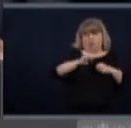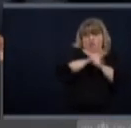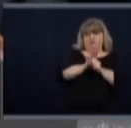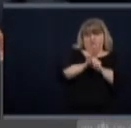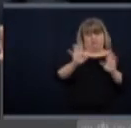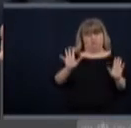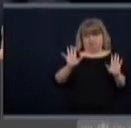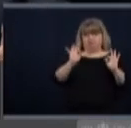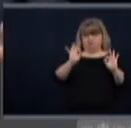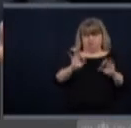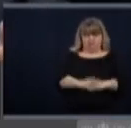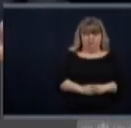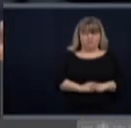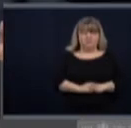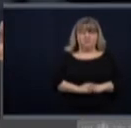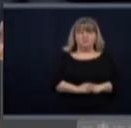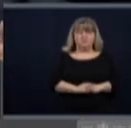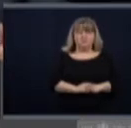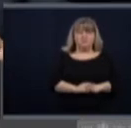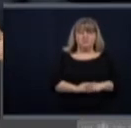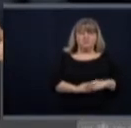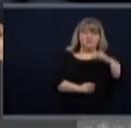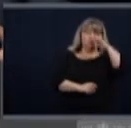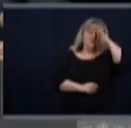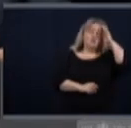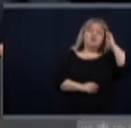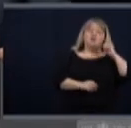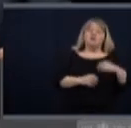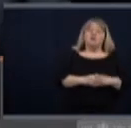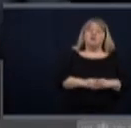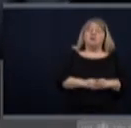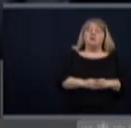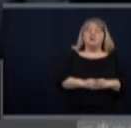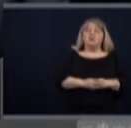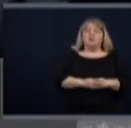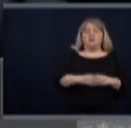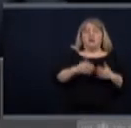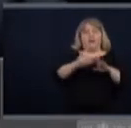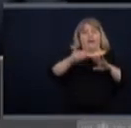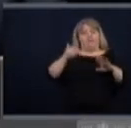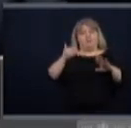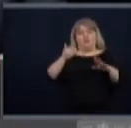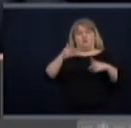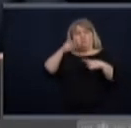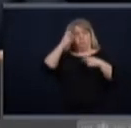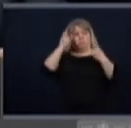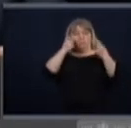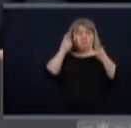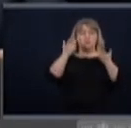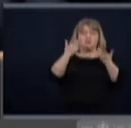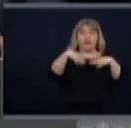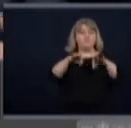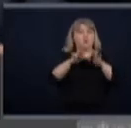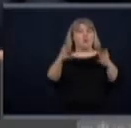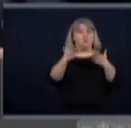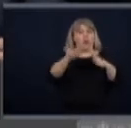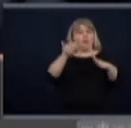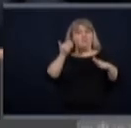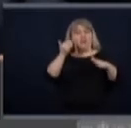COVID-19. Évidemment, c'était la condition la plus importante à remplir avant de